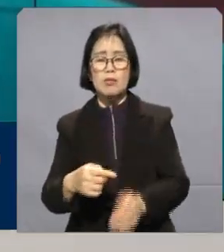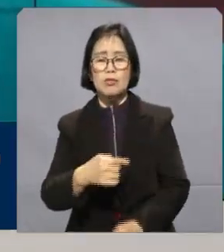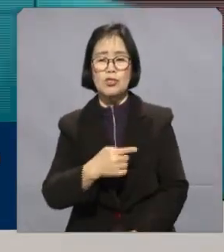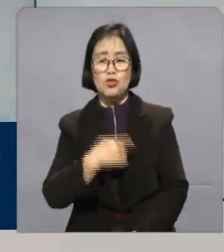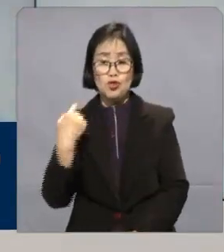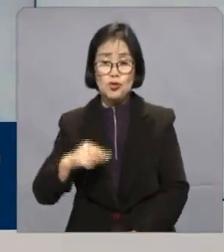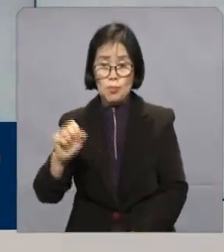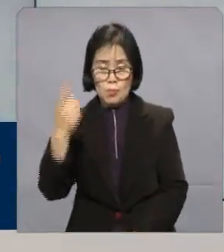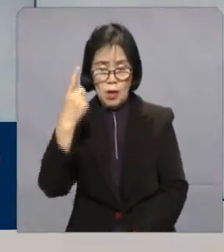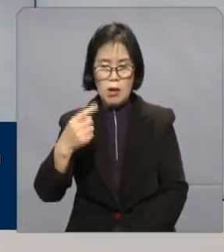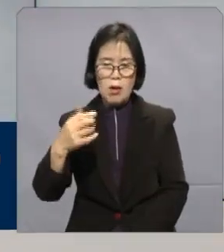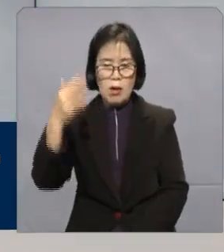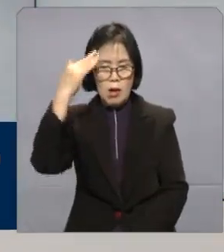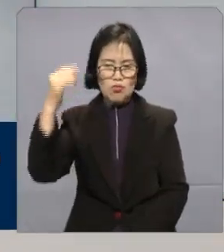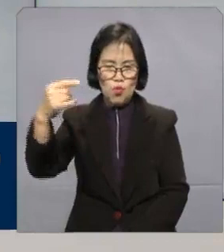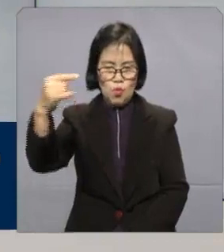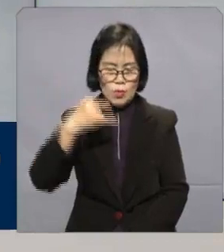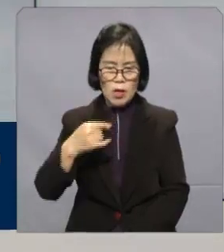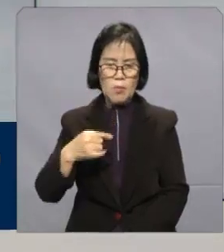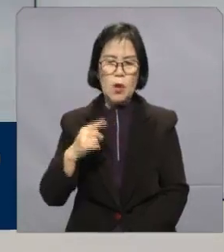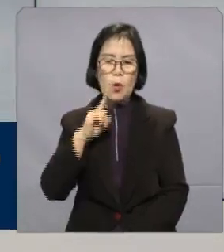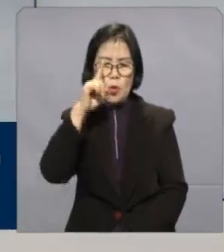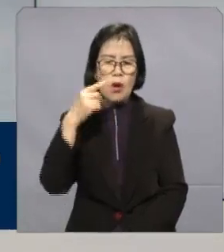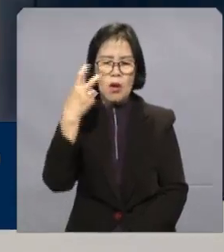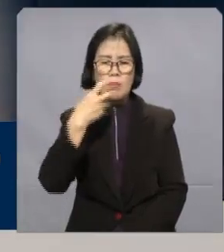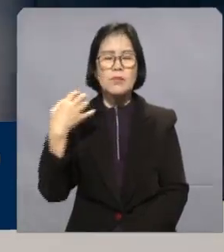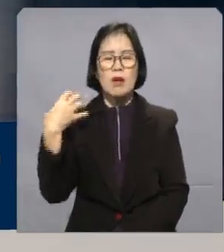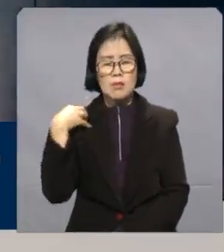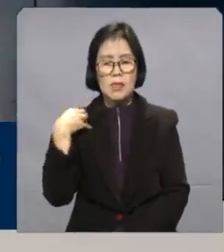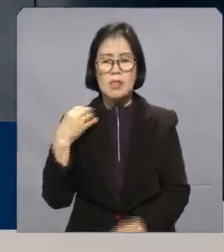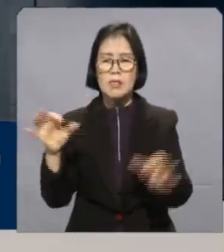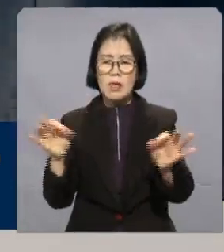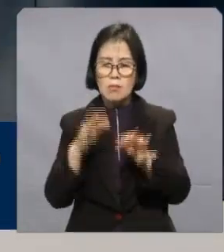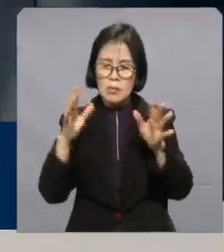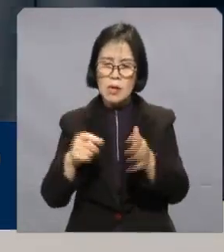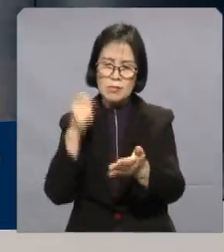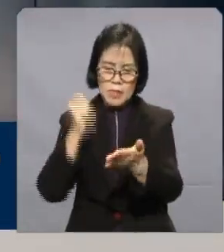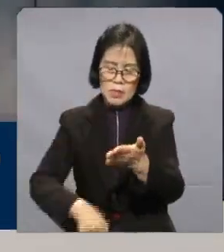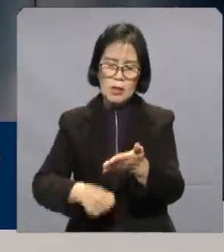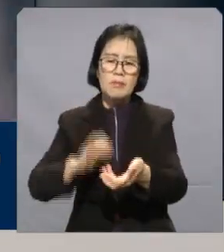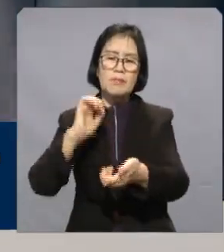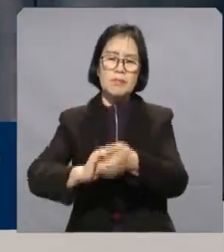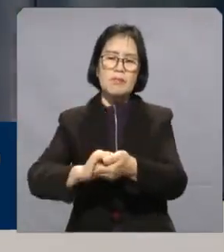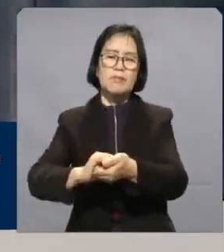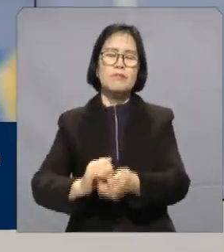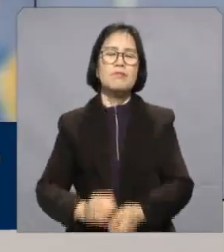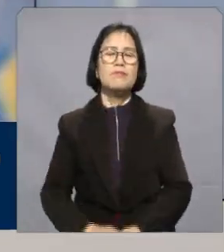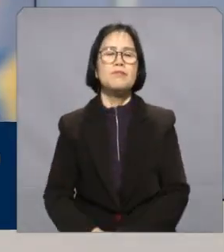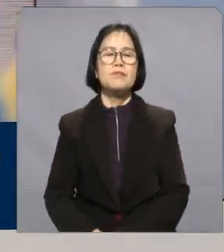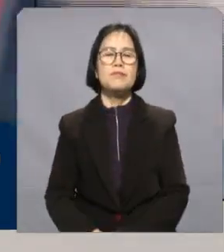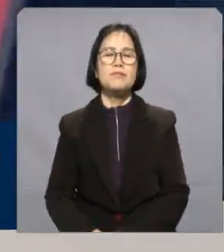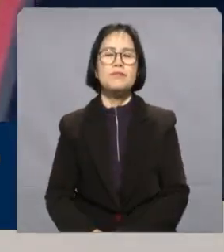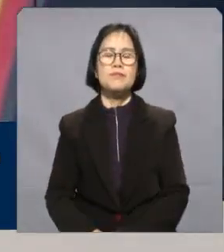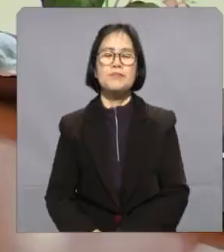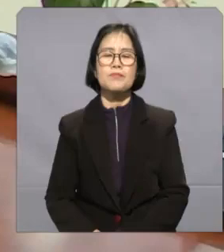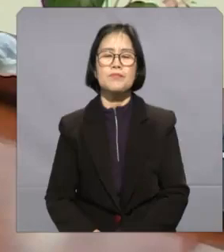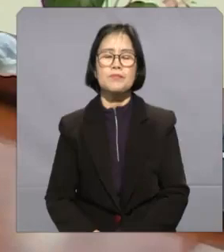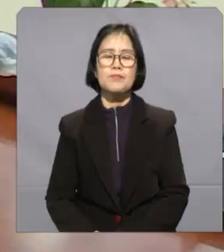코로나 검사가 의무화되고 당분간 단기 비자 발급도 제한됩니다. 최진만 기자입니다.